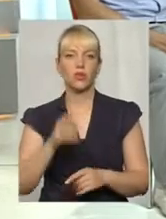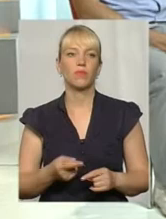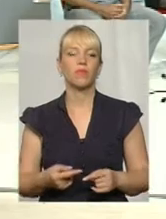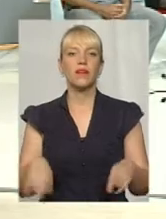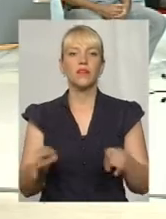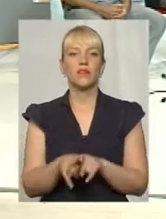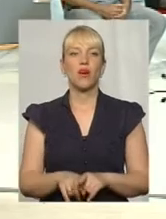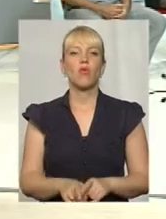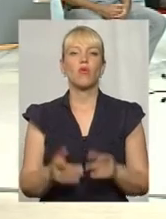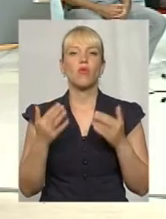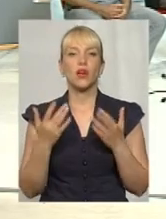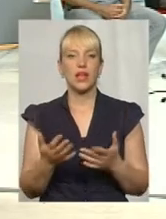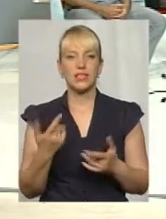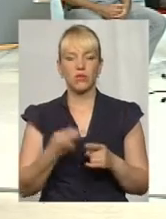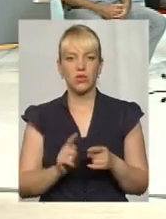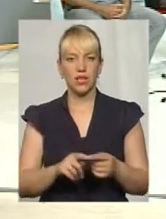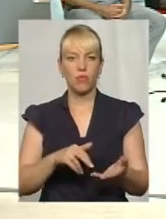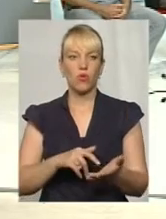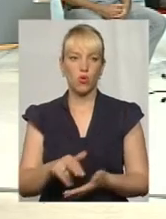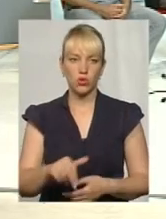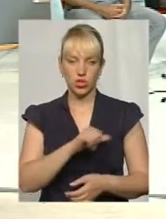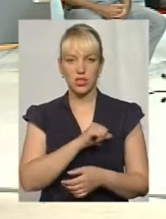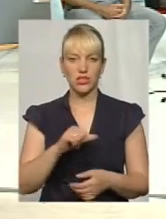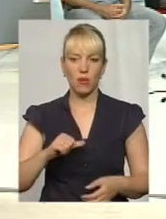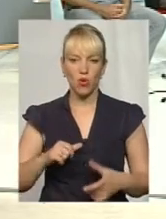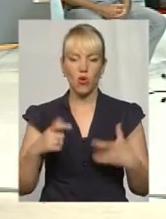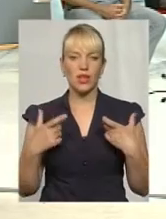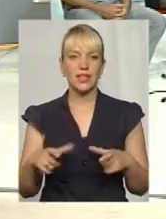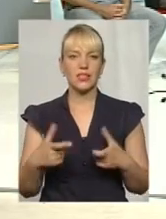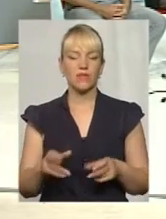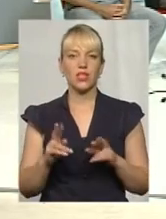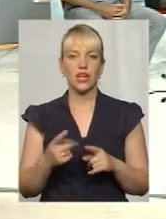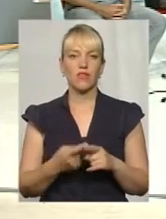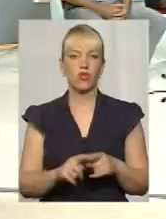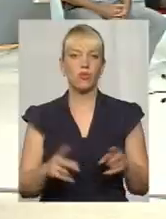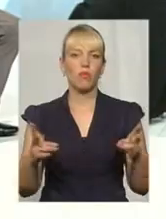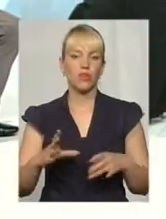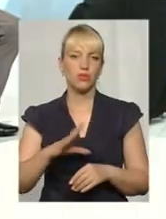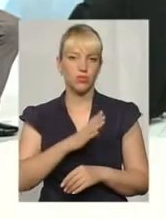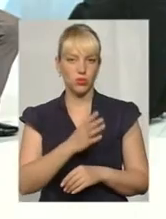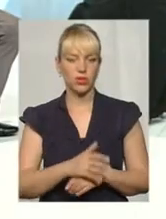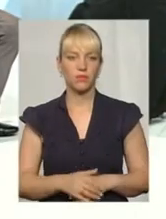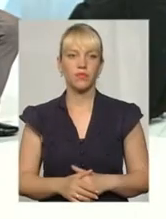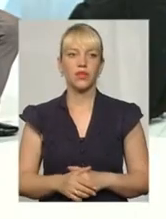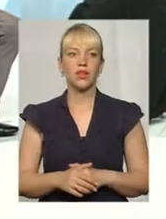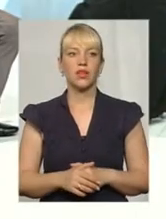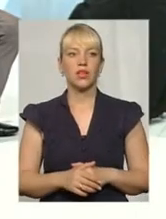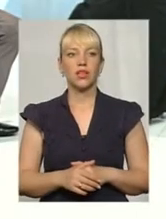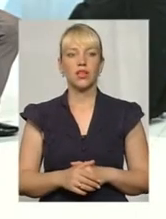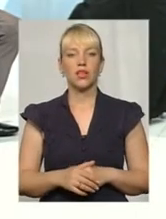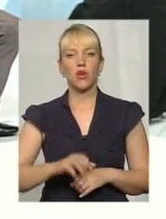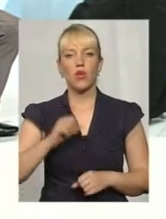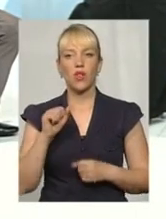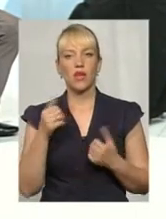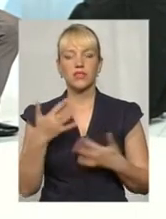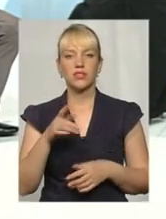от проходження самого тестування, як воно має відбуватися? Колега вже сказав про